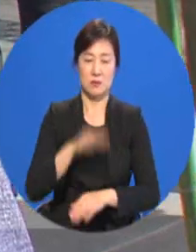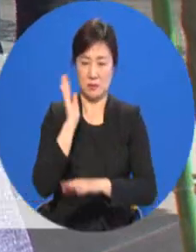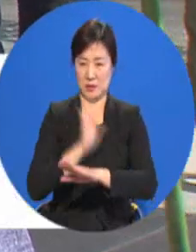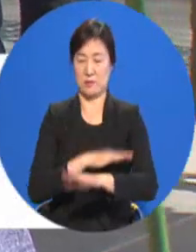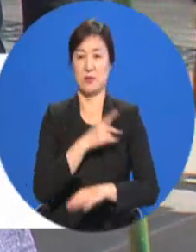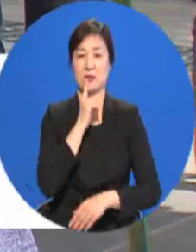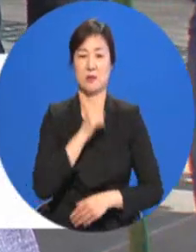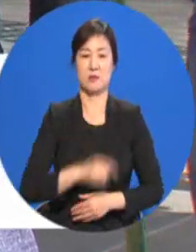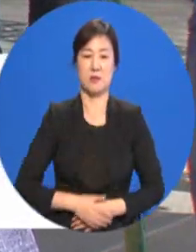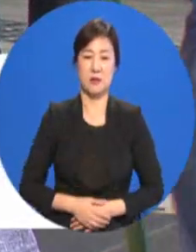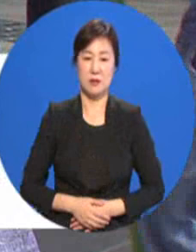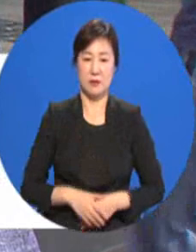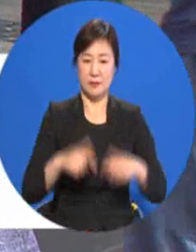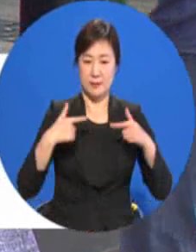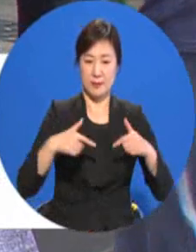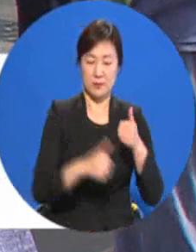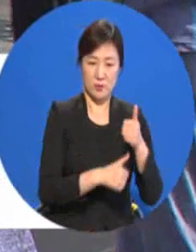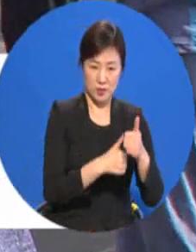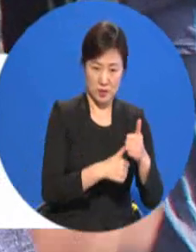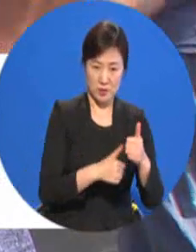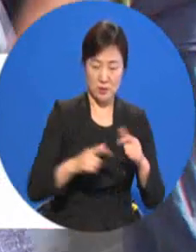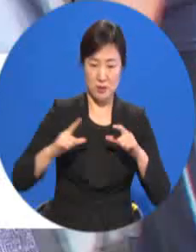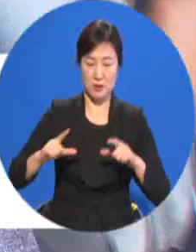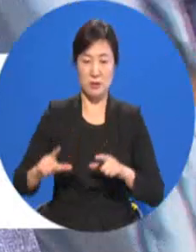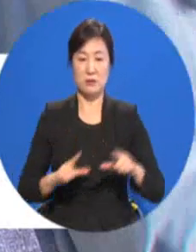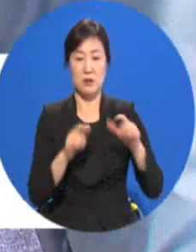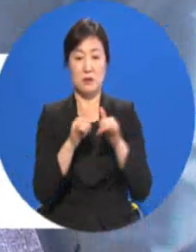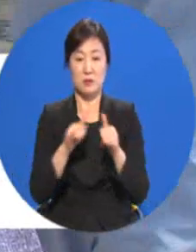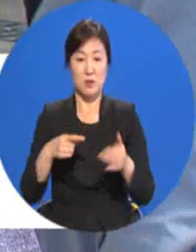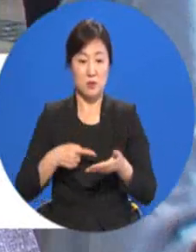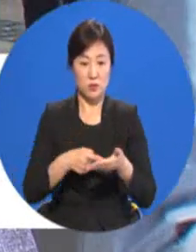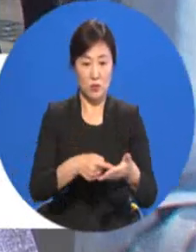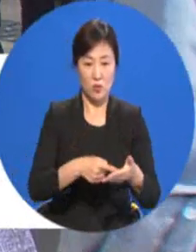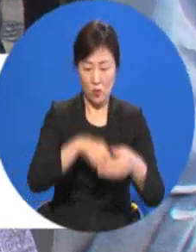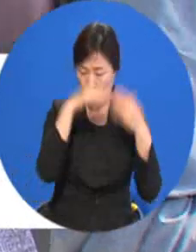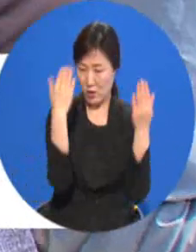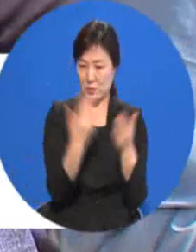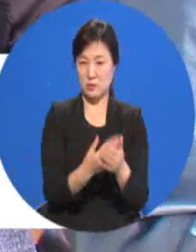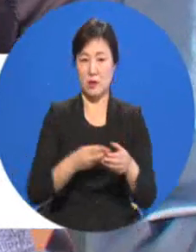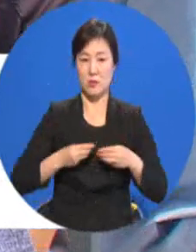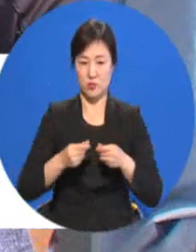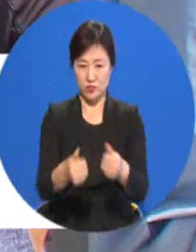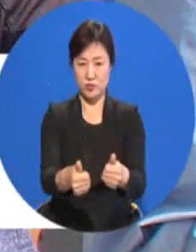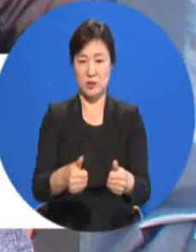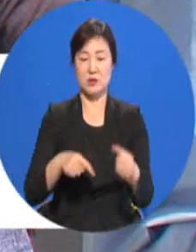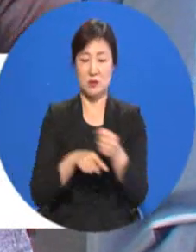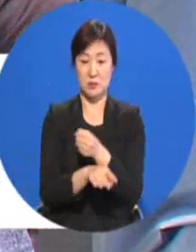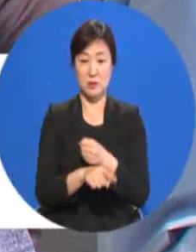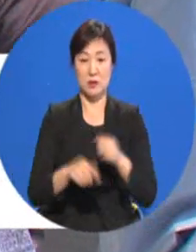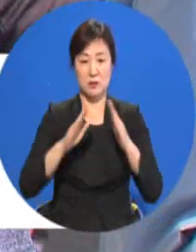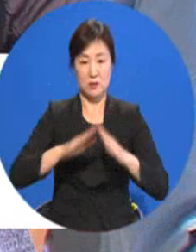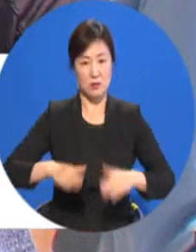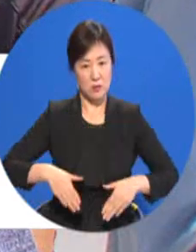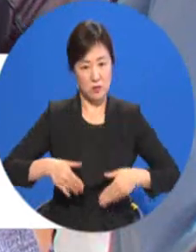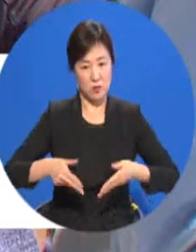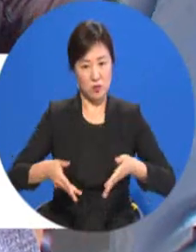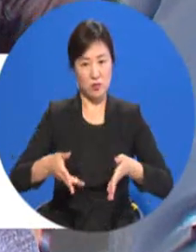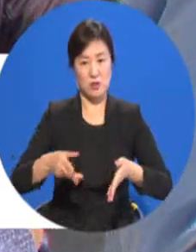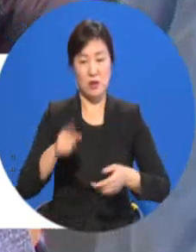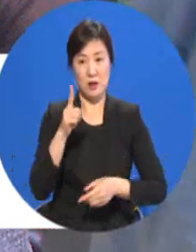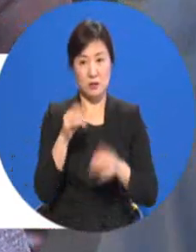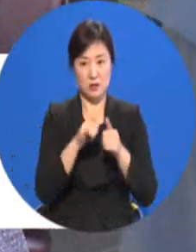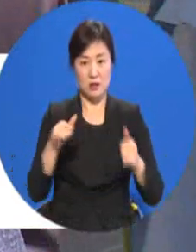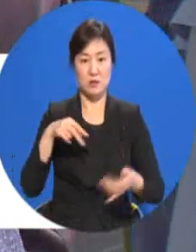농수산이 상임위에서 주민이 발의한 청구권을 완전히 묵살한 것입니다. 이거는 전남 도민의 한